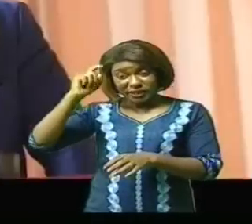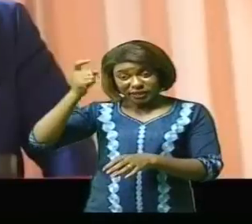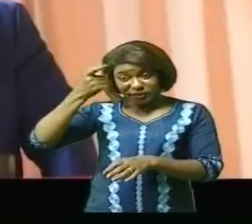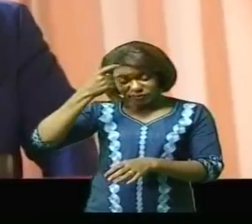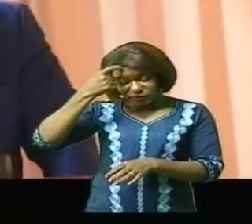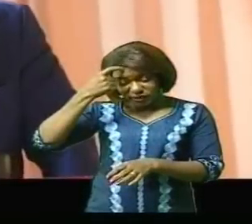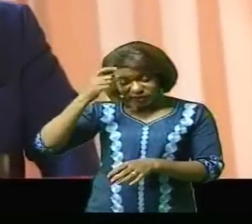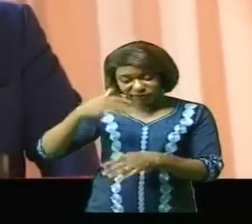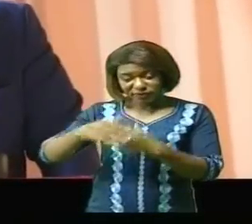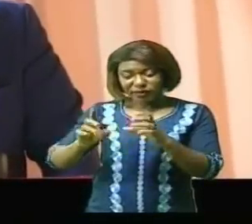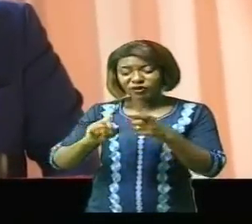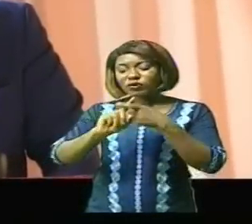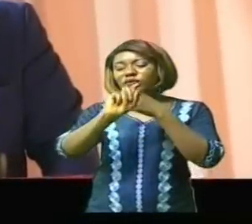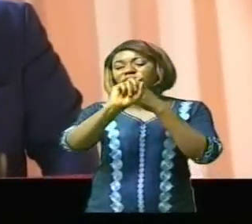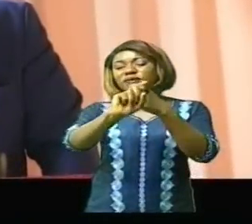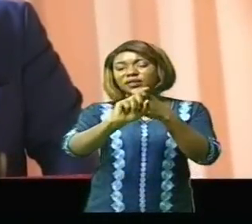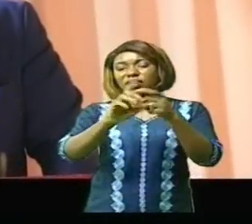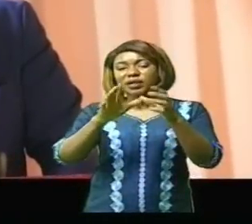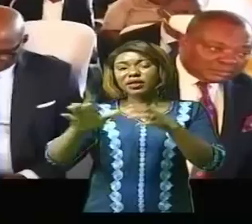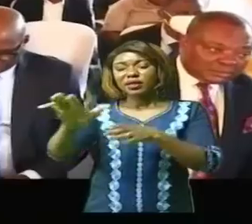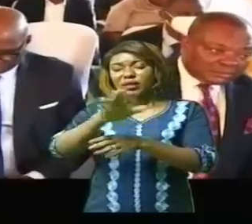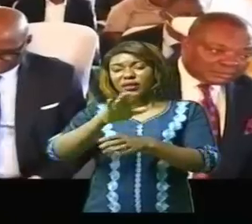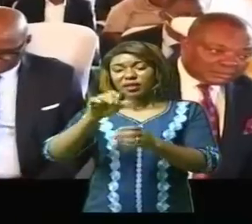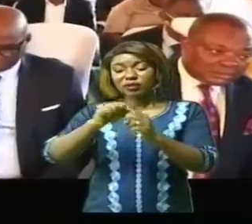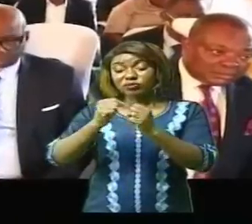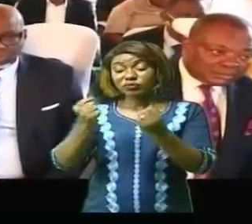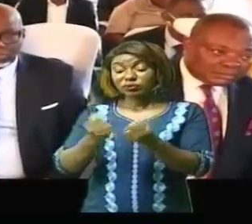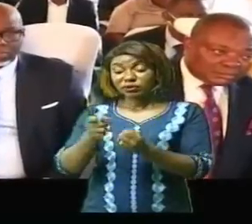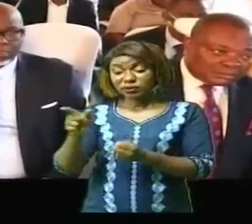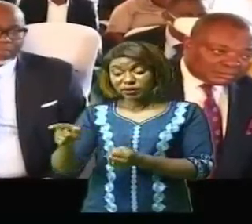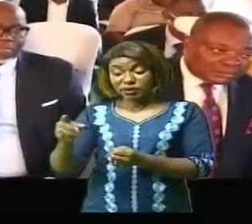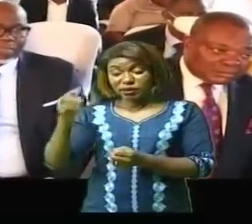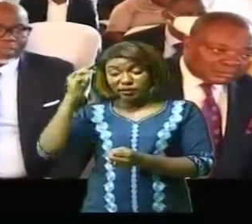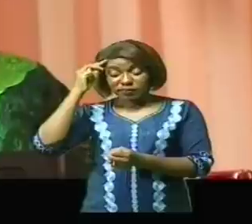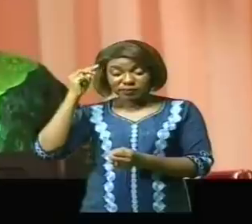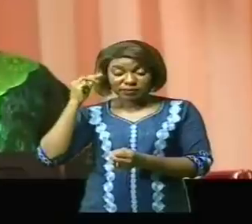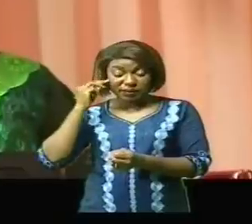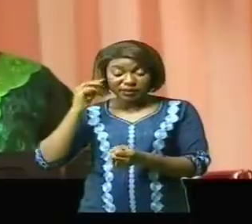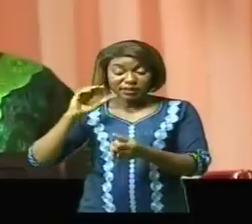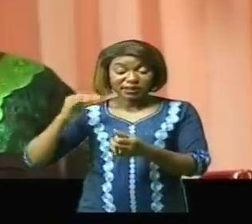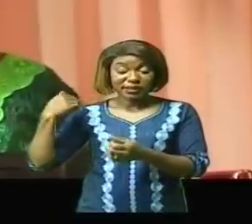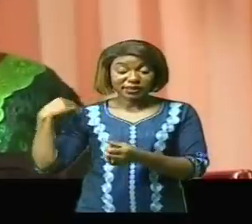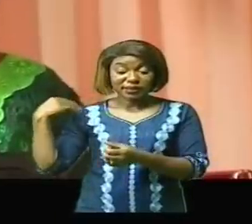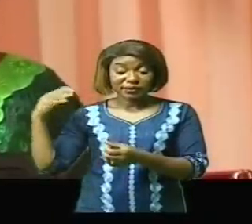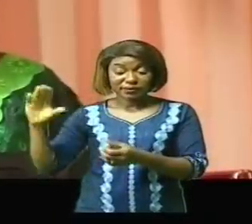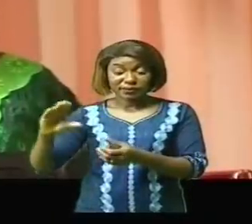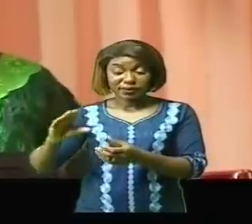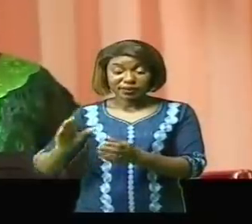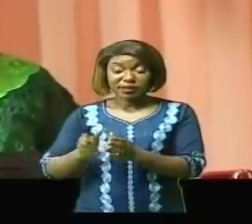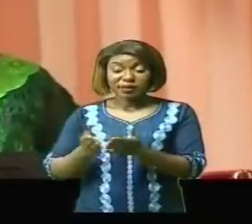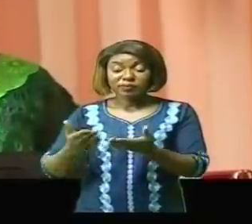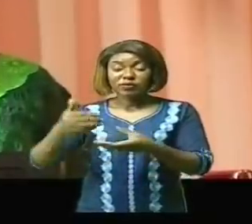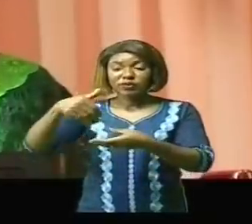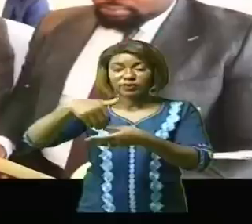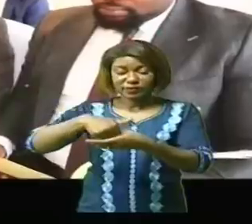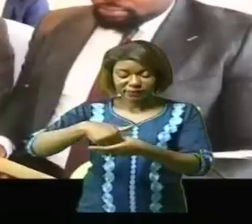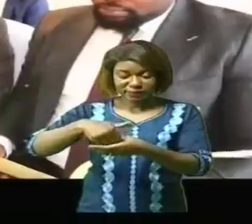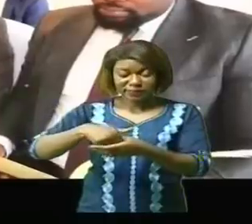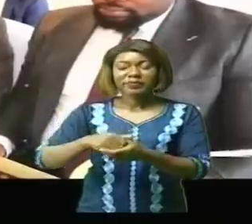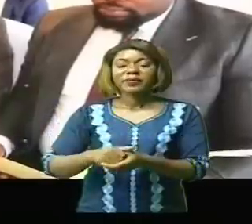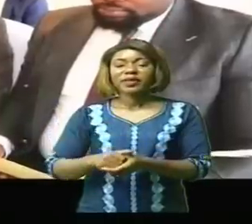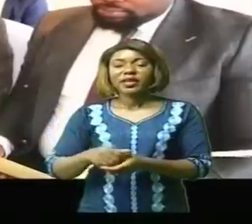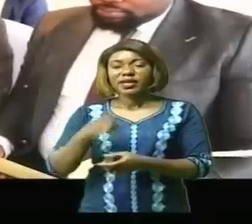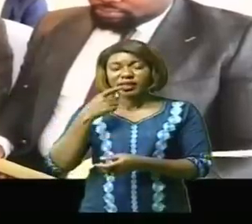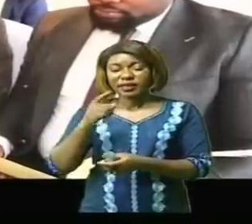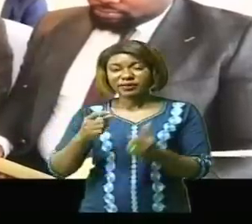faire confiance en leur compagnie. La ministre d'État en charge du portefeuille, la princesse Adèle Kaïnda Maïna, y tient mordicus.